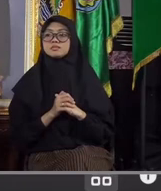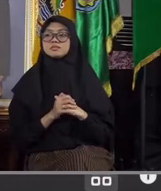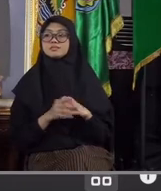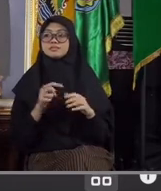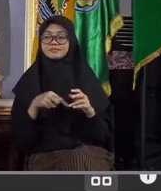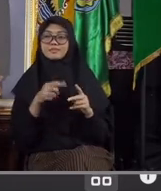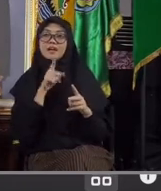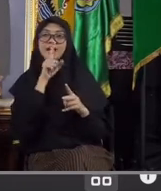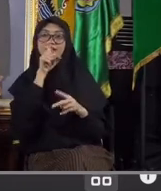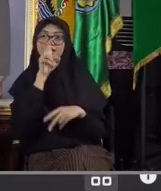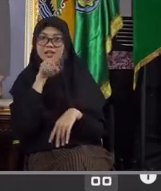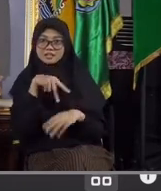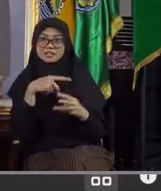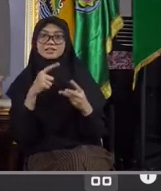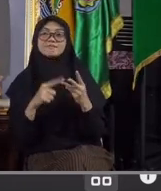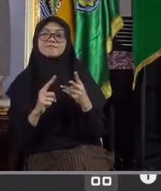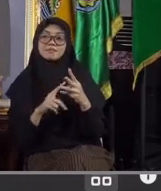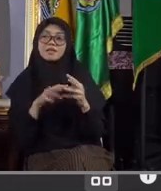berapa